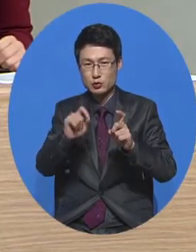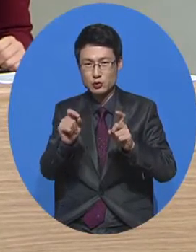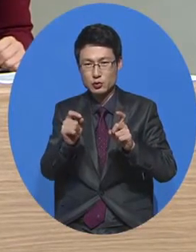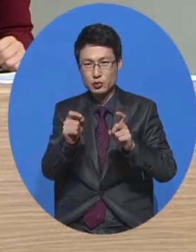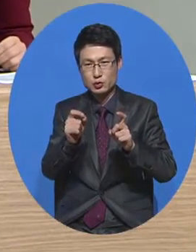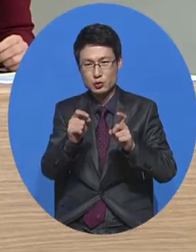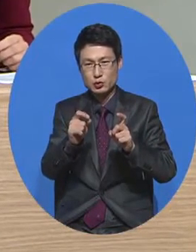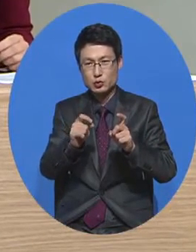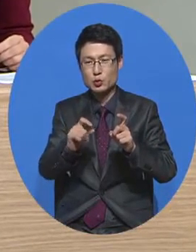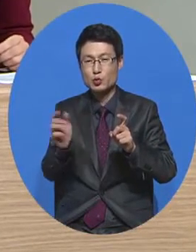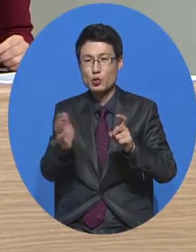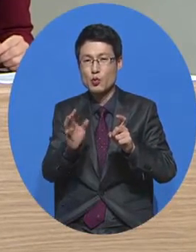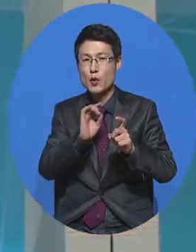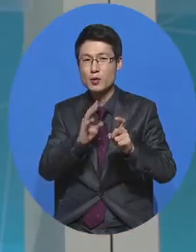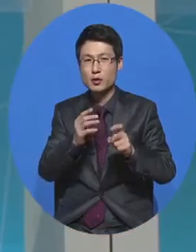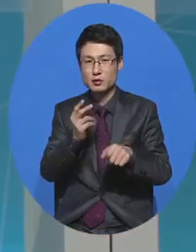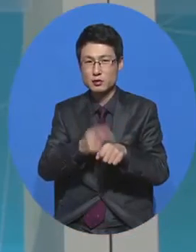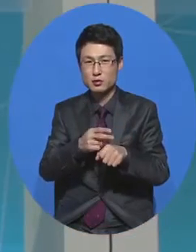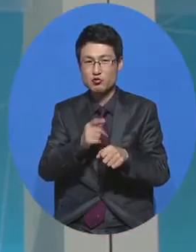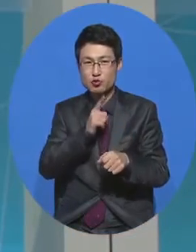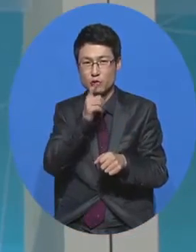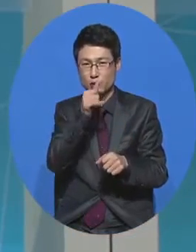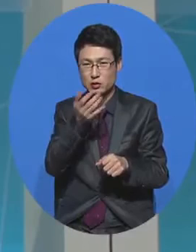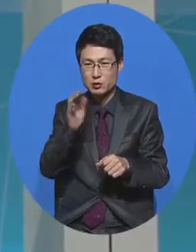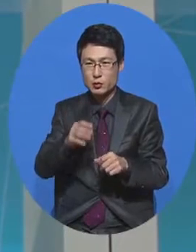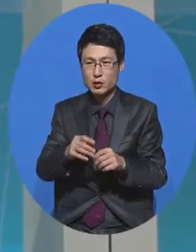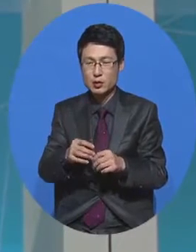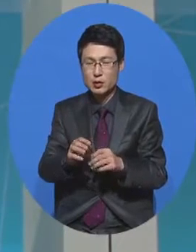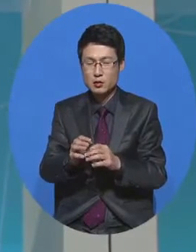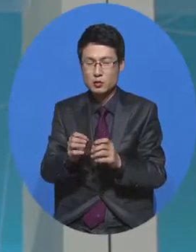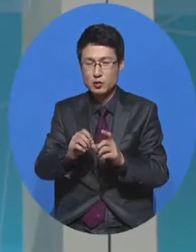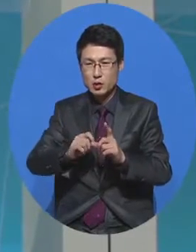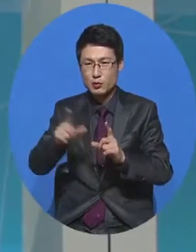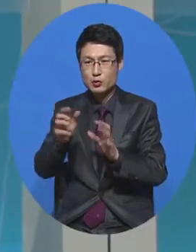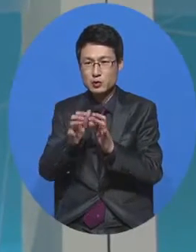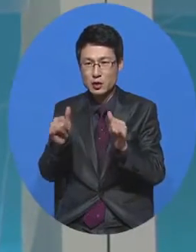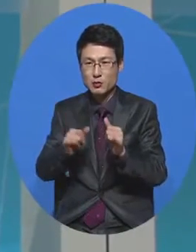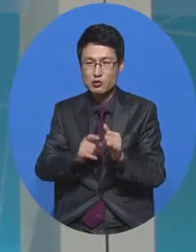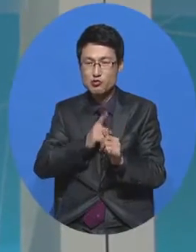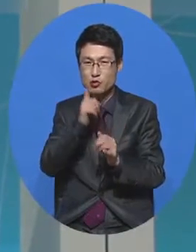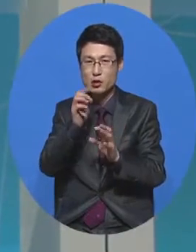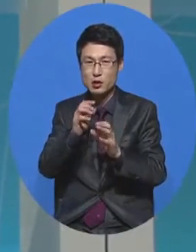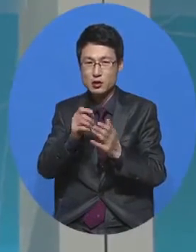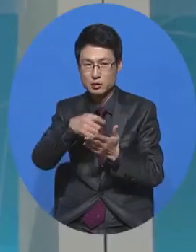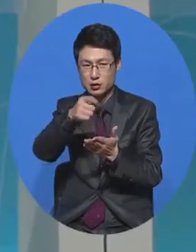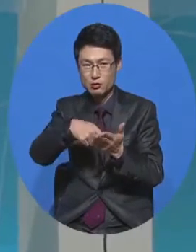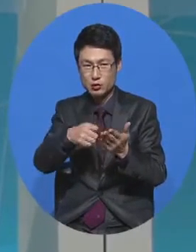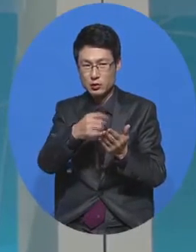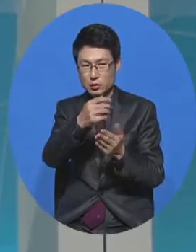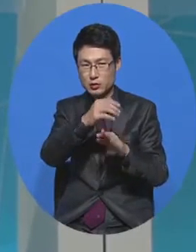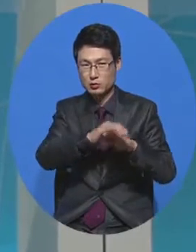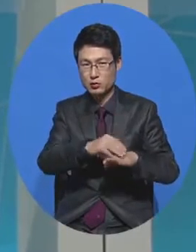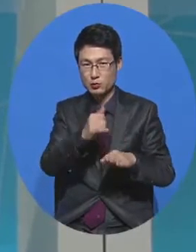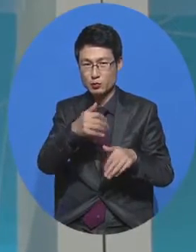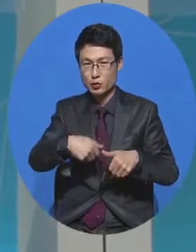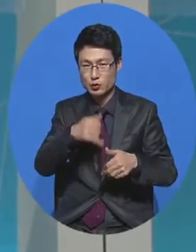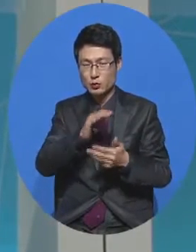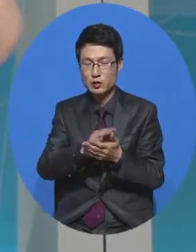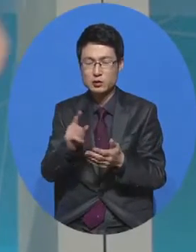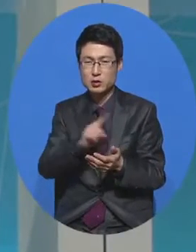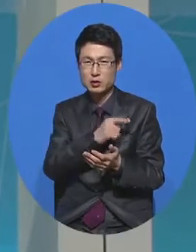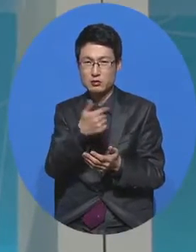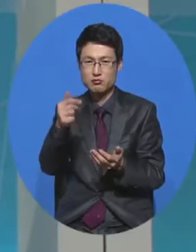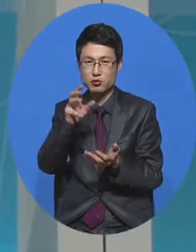속 수학 쓰린 겁니다 4 교과서는 다수 학설이 실려야 되거든요 이제 이런 점에서도 문제가 있고 그리고 제일 문제가 되는